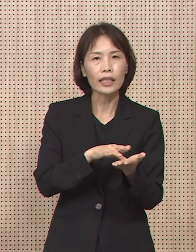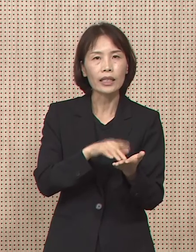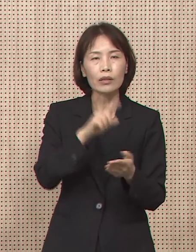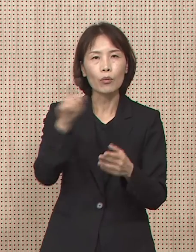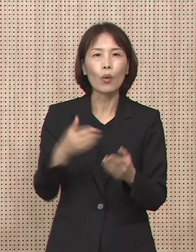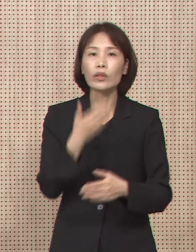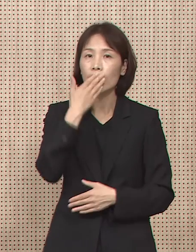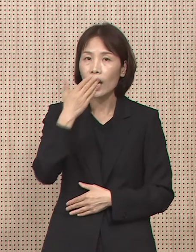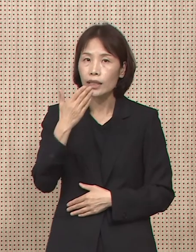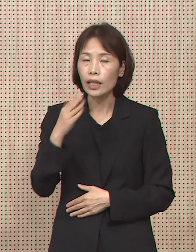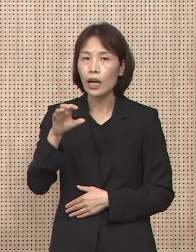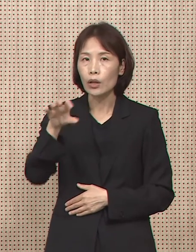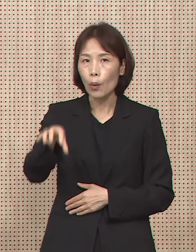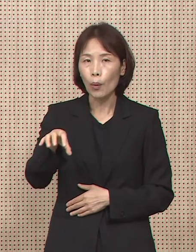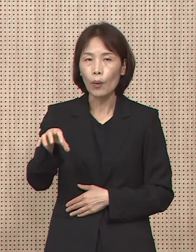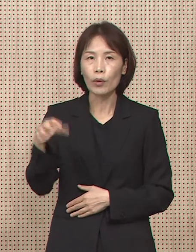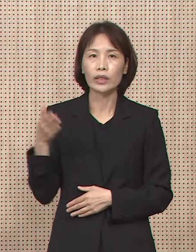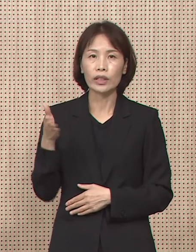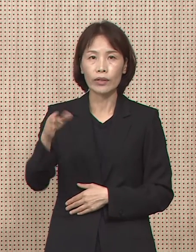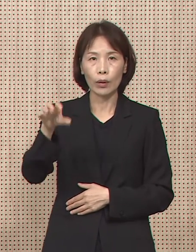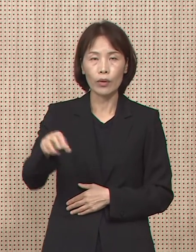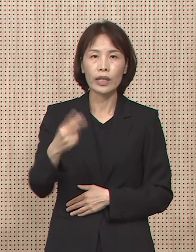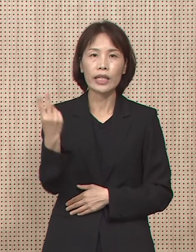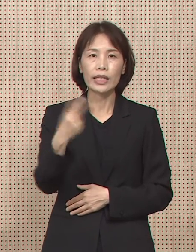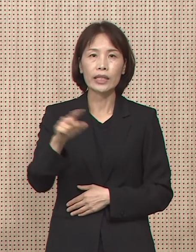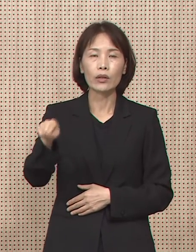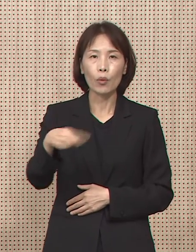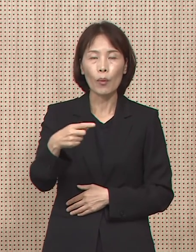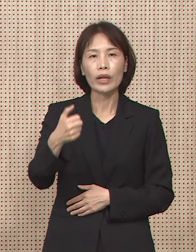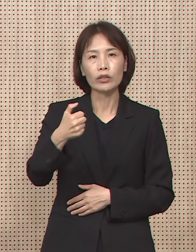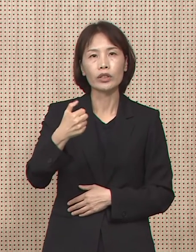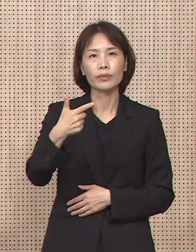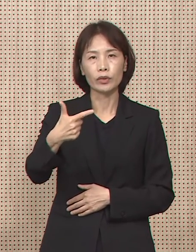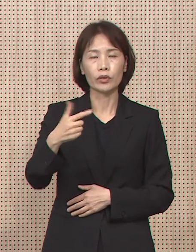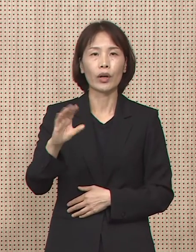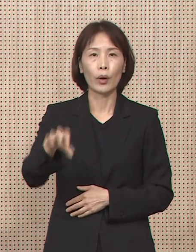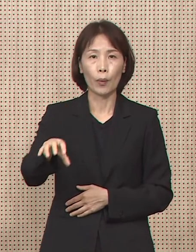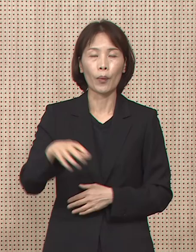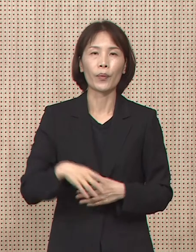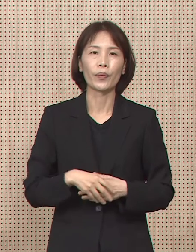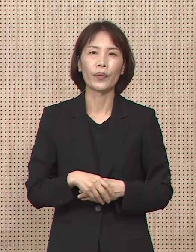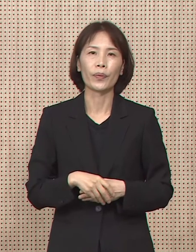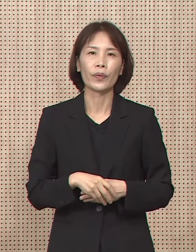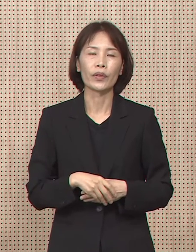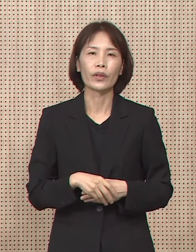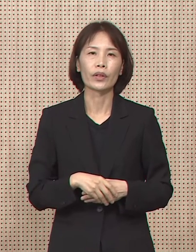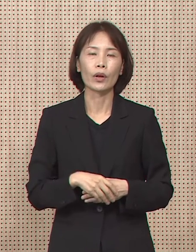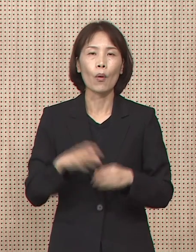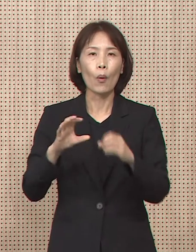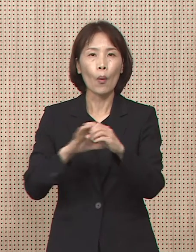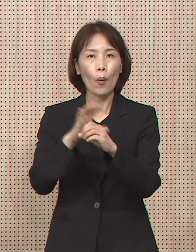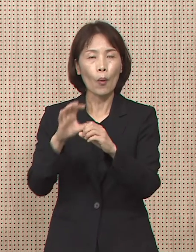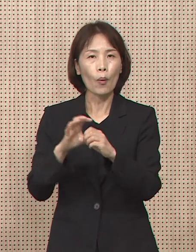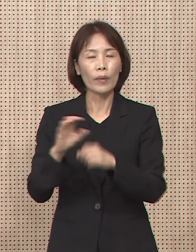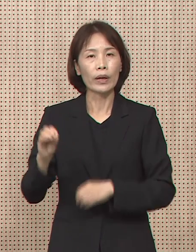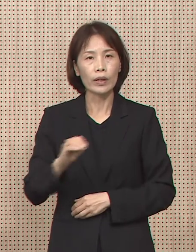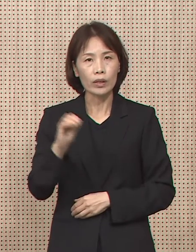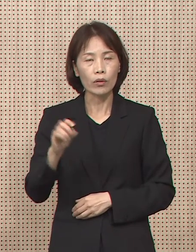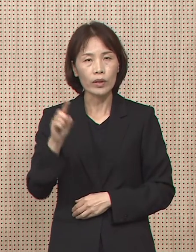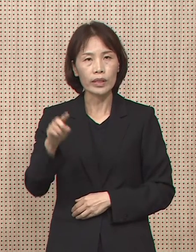진료가 모두 가능한 원스톱 진료기관은 2,296개소입니다. 먹는 치료제 지정